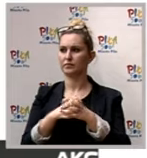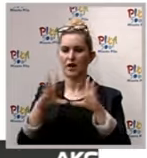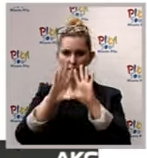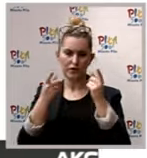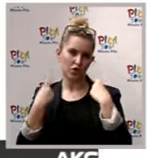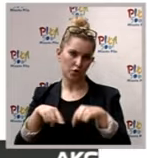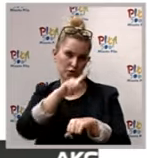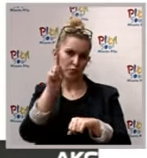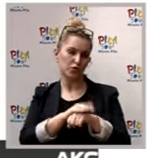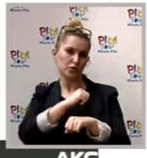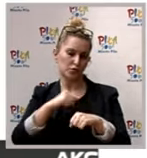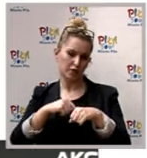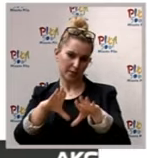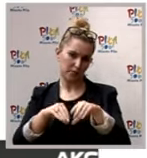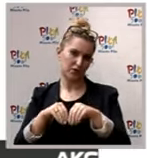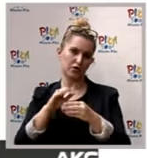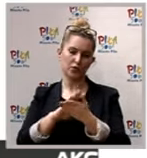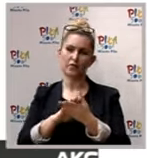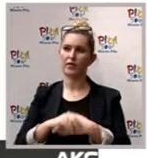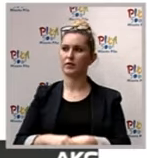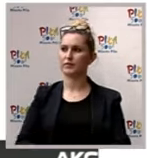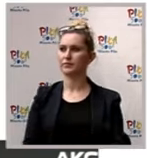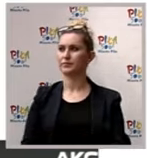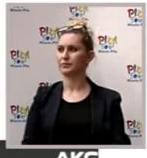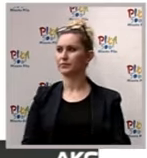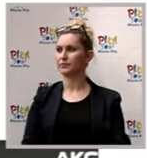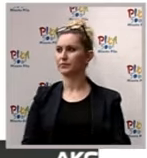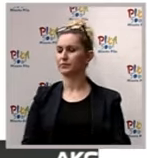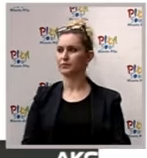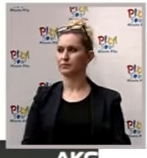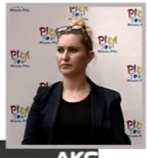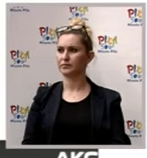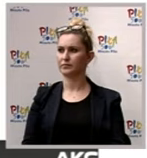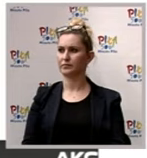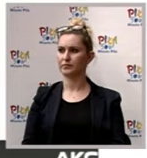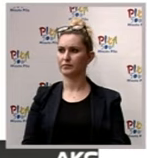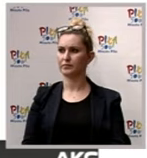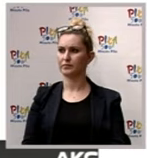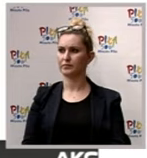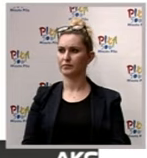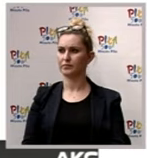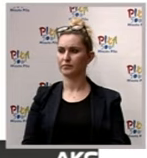Uchwała została przyjęta jednogłośnie. Dziękuję bardzo.